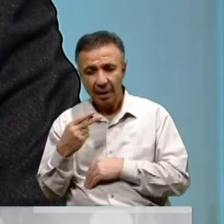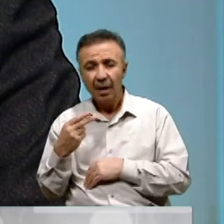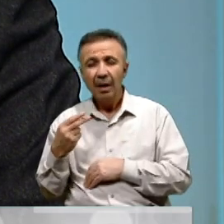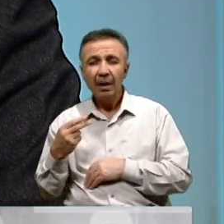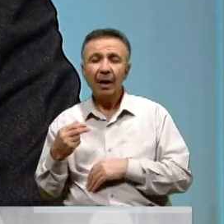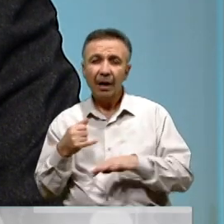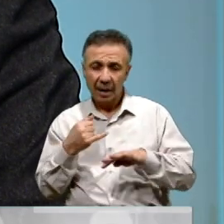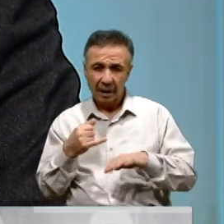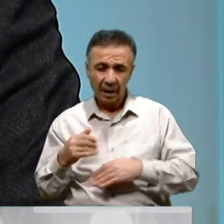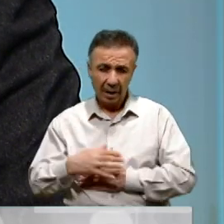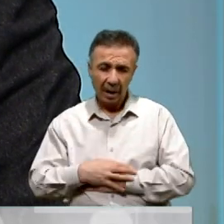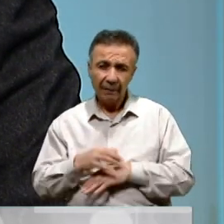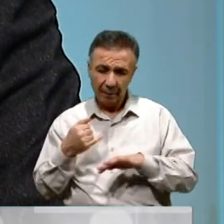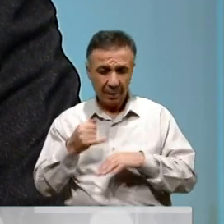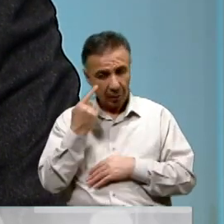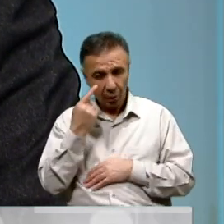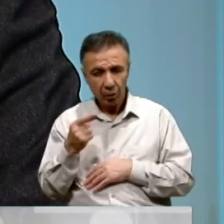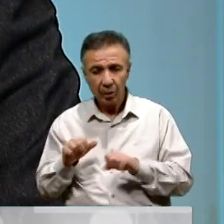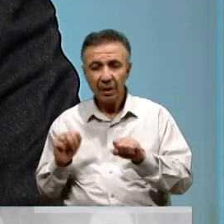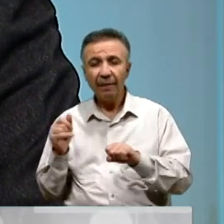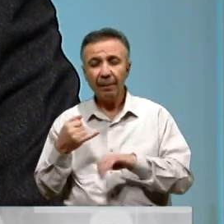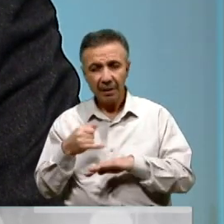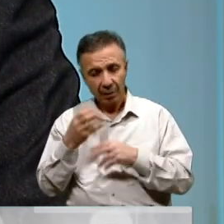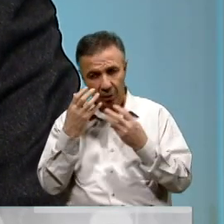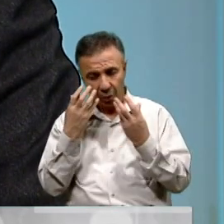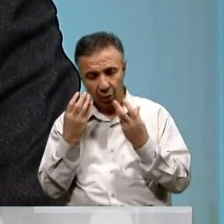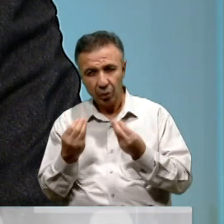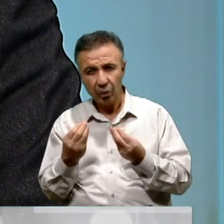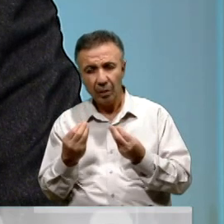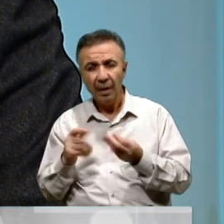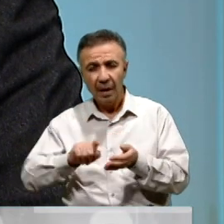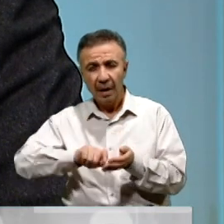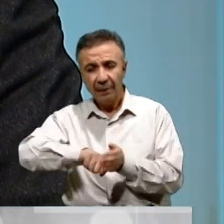Şafii mezhebine göre olsun, Fatiha suresini